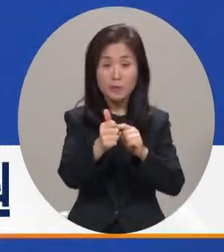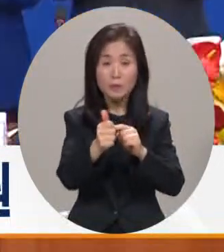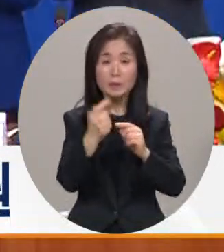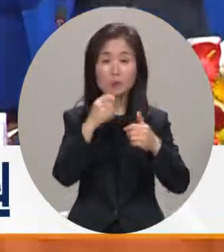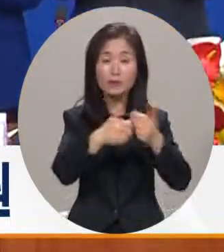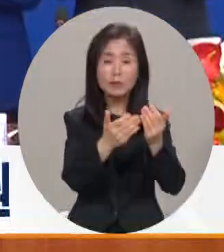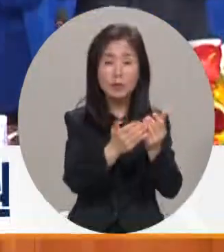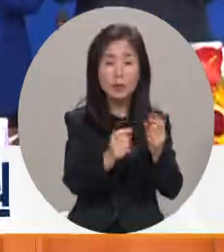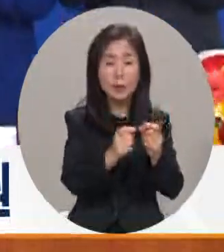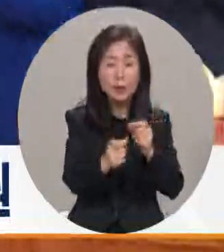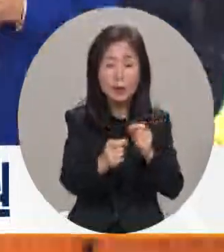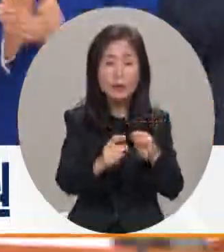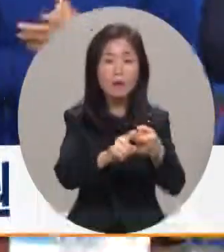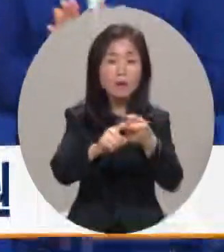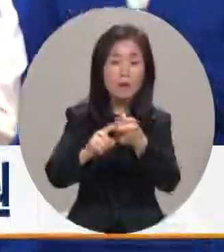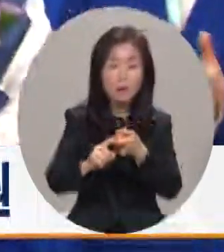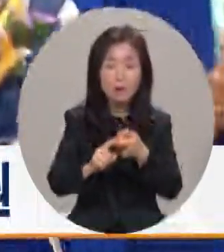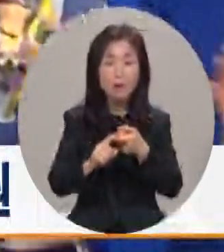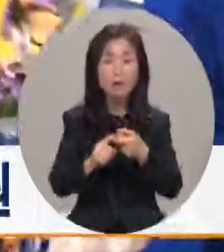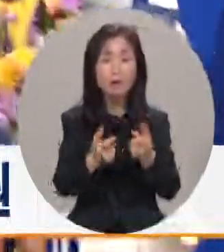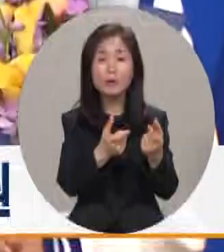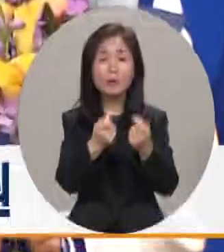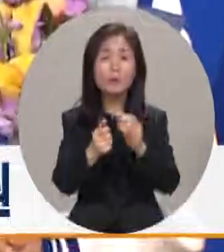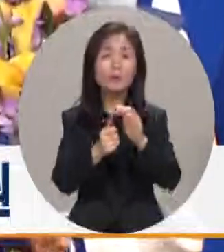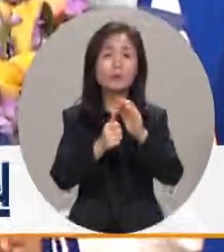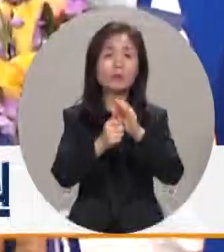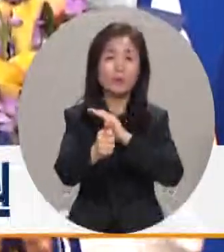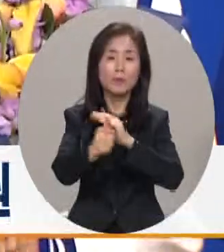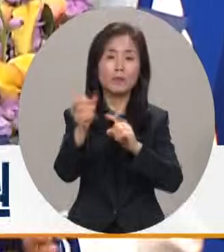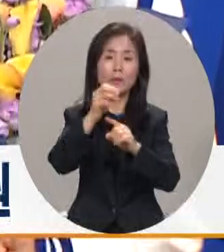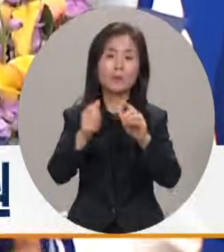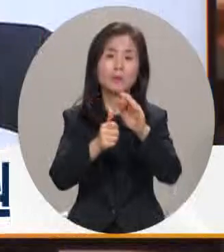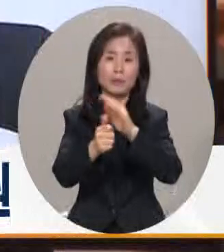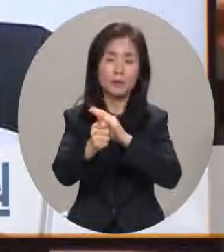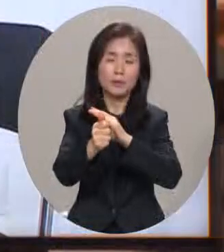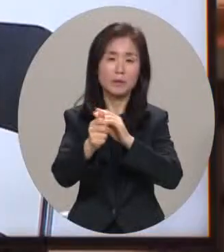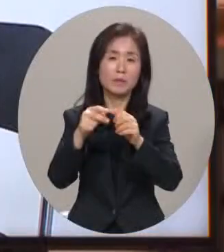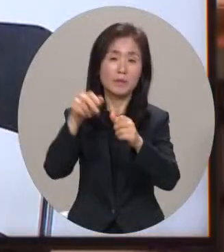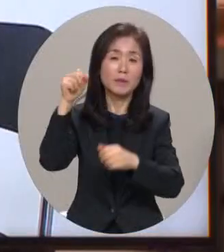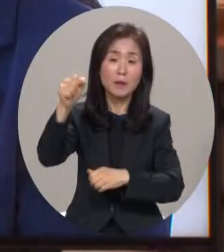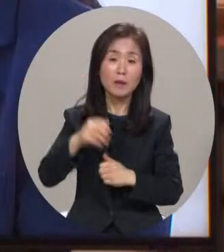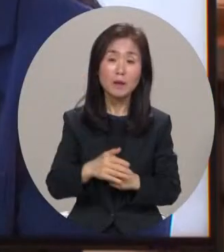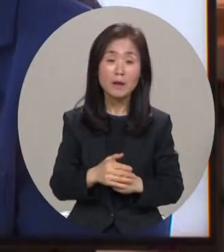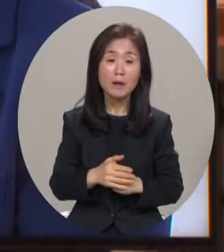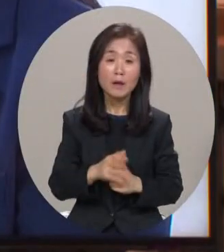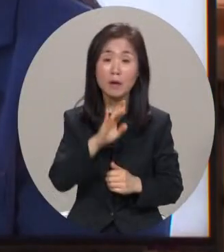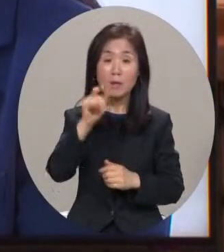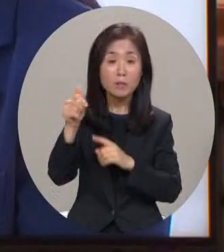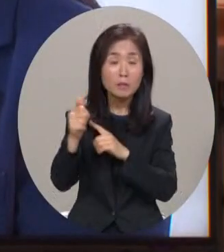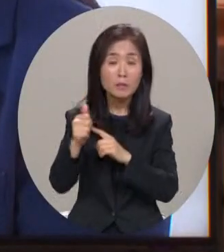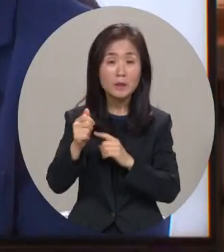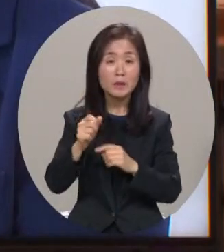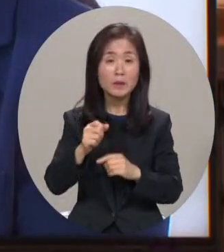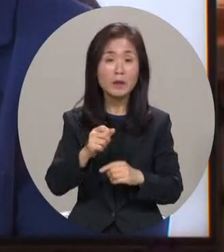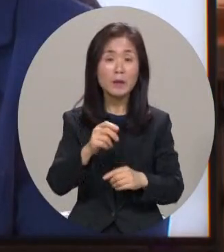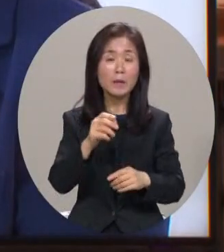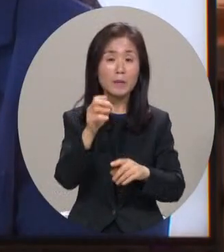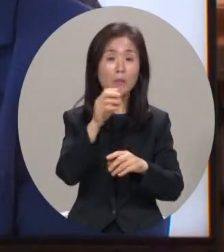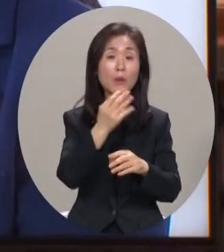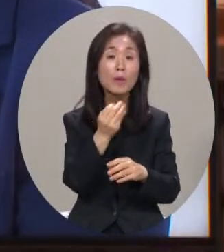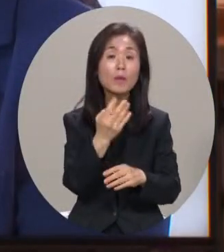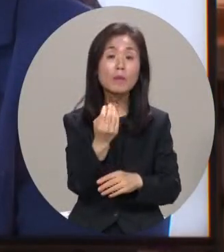더불어민주 연합의 공동대표로 선거 전면에 나섰습니다 백 공동대표는 당선권인 비례